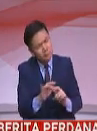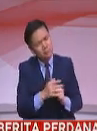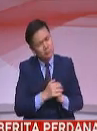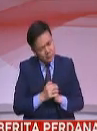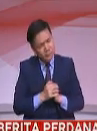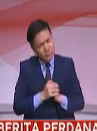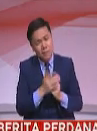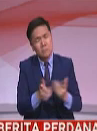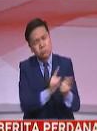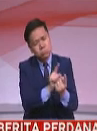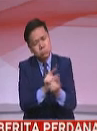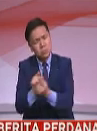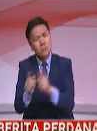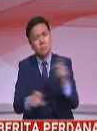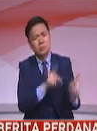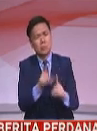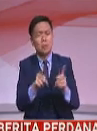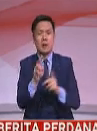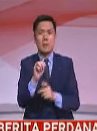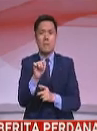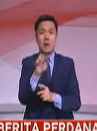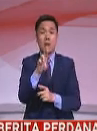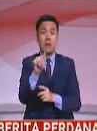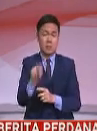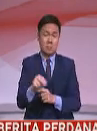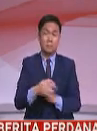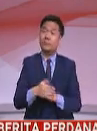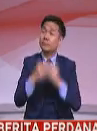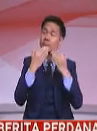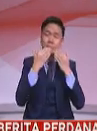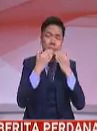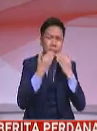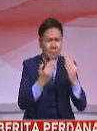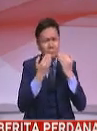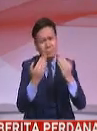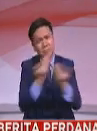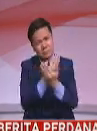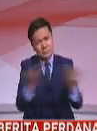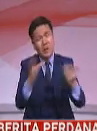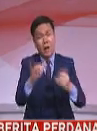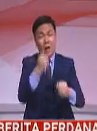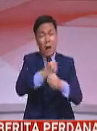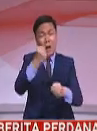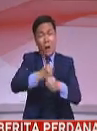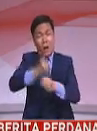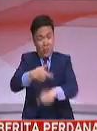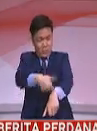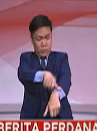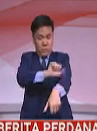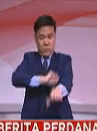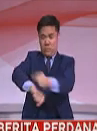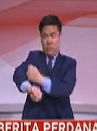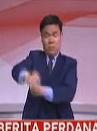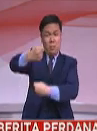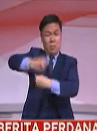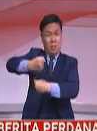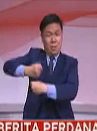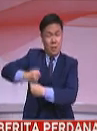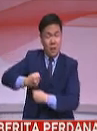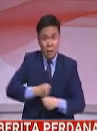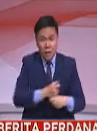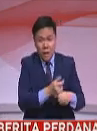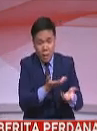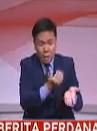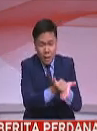di kawasan badan saya juga nama kecepatan mengucapkan ngasih banyak pada petugas-petugas yang bertugas Lumos sehingga hari ini untuk